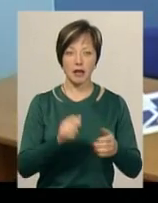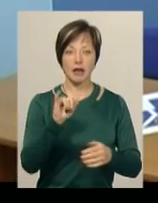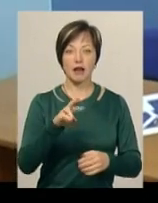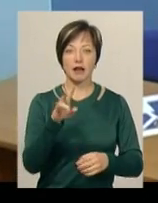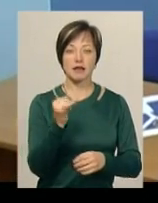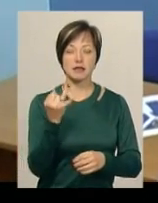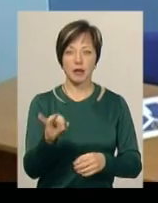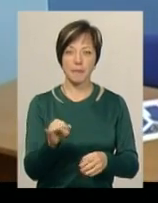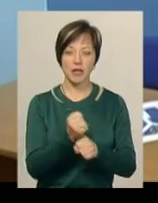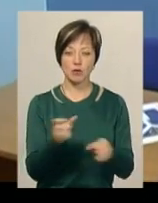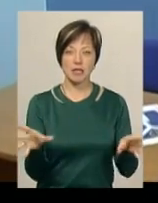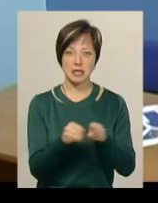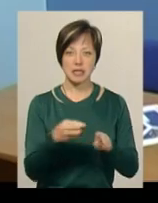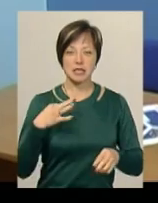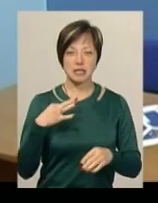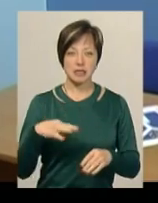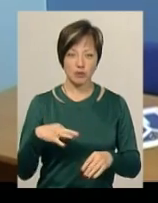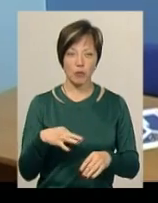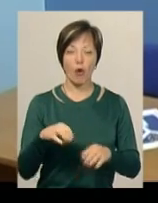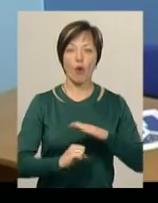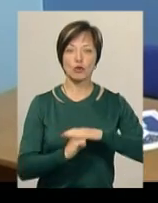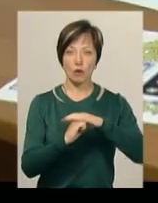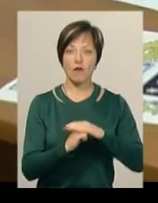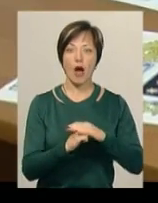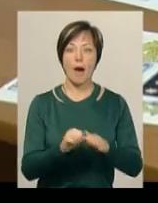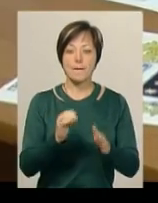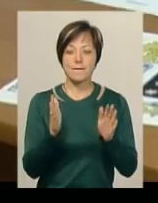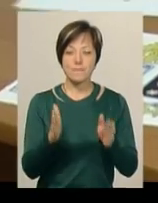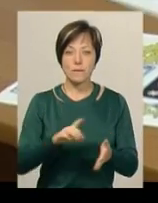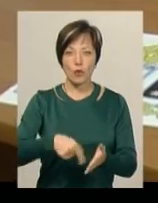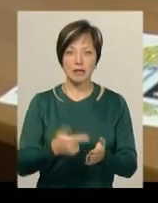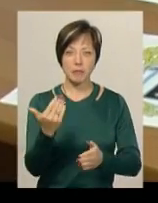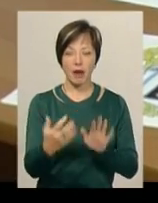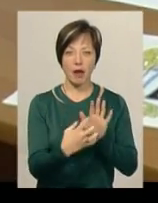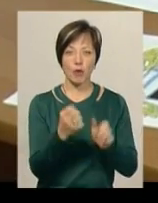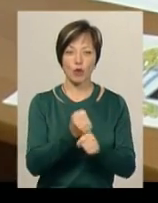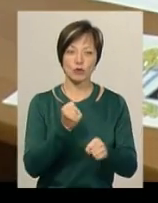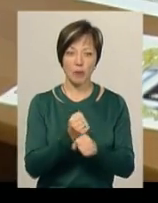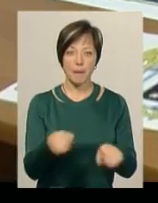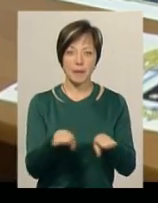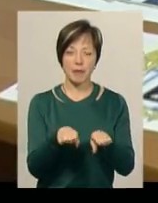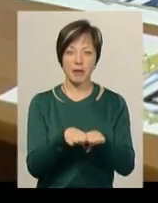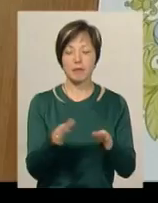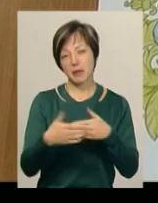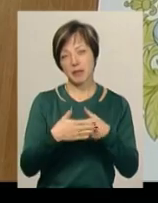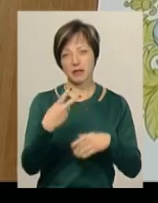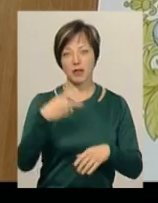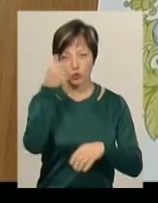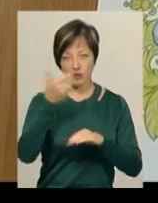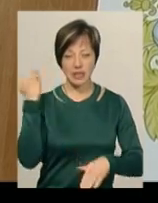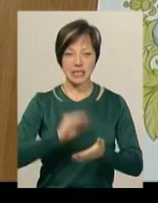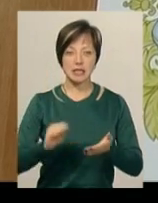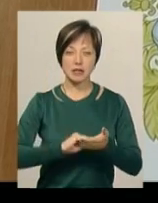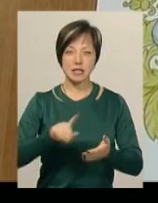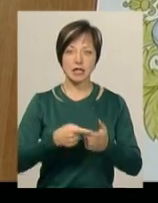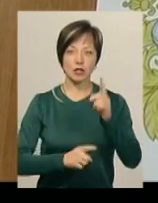який працює в тандемі з сином Сергієм, каже, за основу взяли муніципальний герб Меджибуже, розроблений ними ж приблизно 20 років тому. Секретар